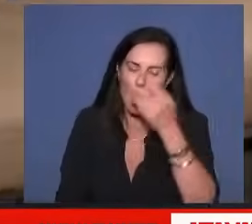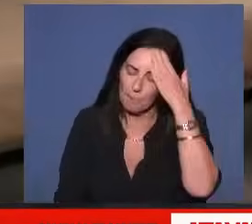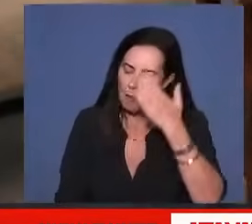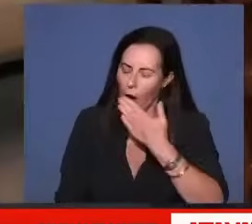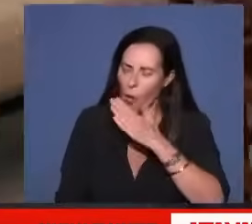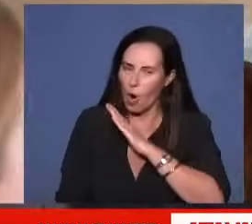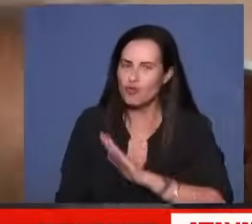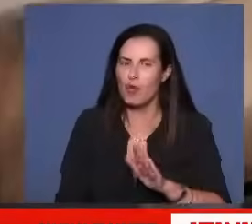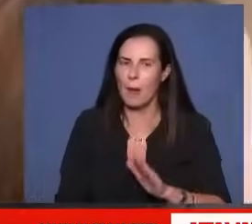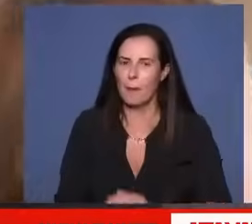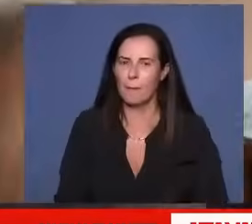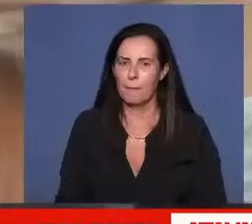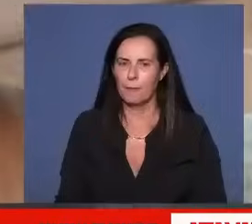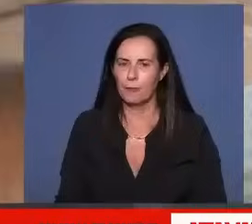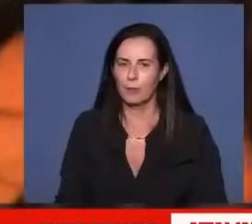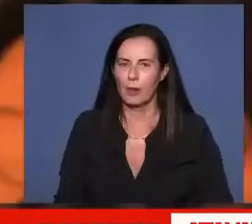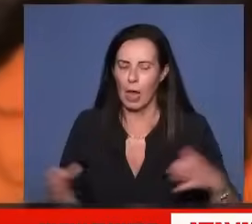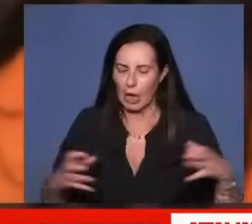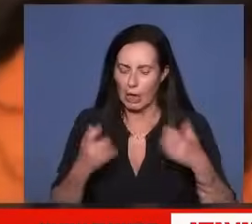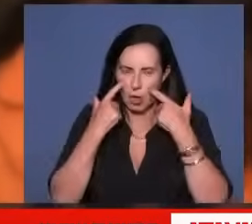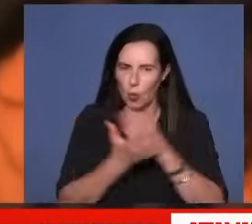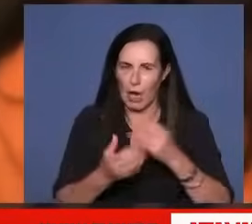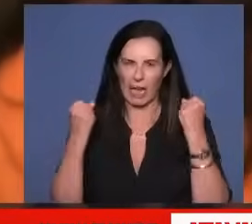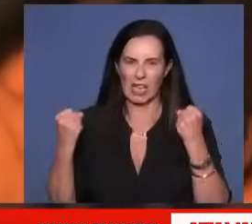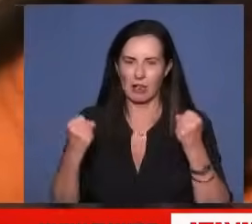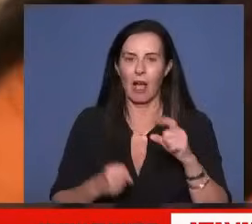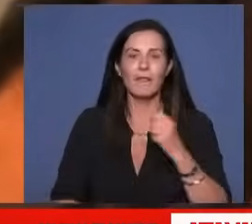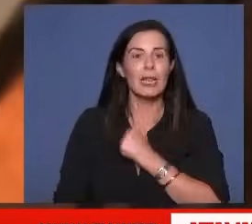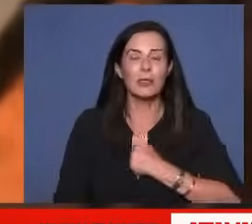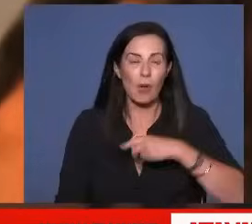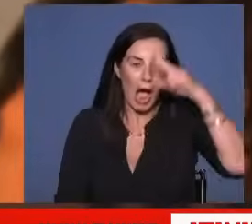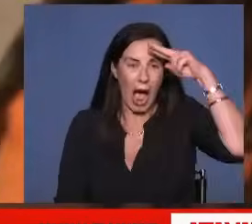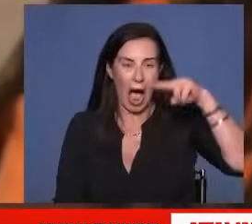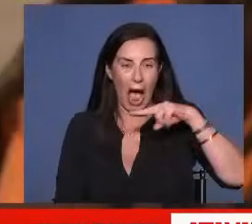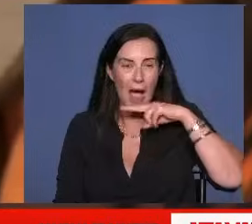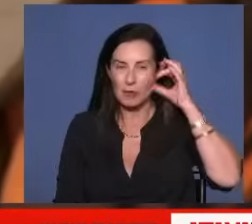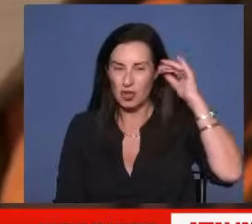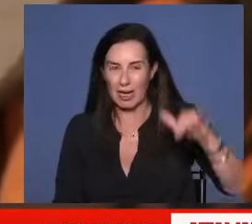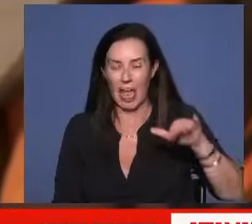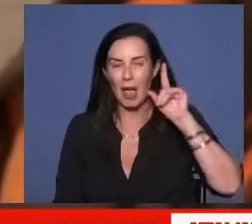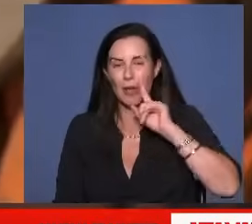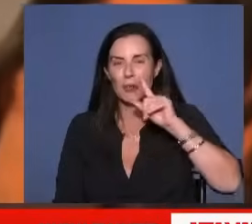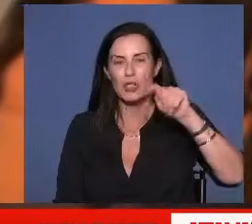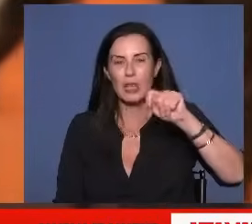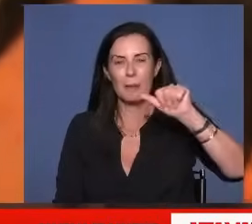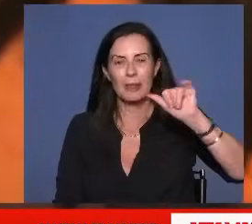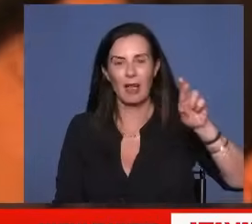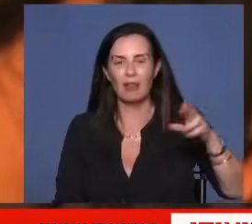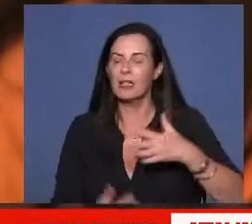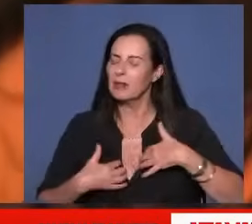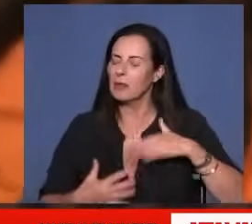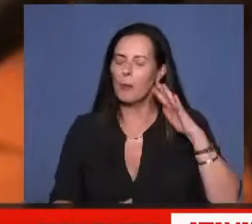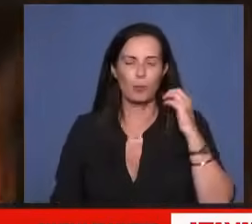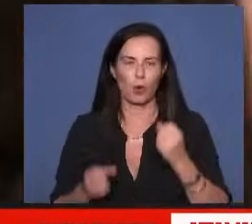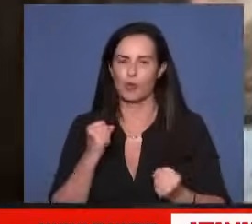את כולם, ברוך השם, קצת כוננות כל כך חזקה. אבל לצערנו, אבא של תאיר, הוא נפצע